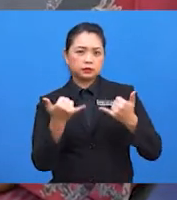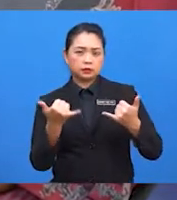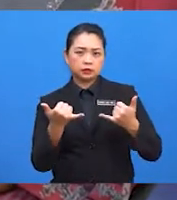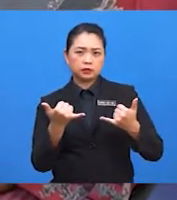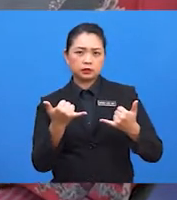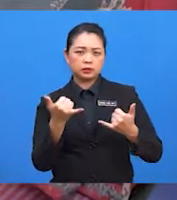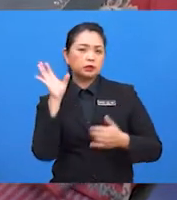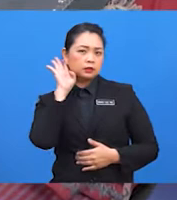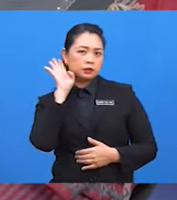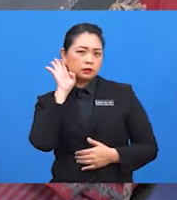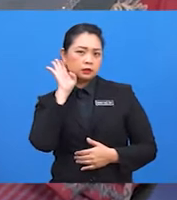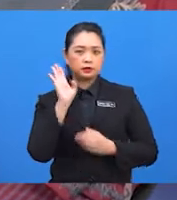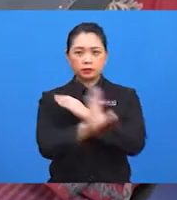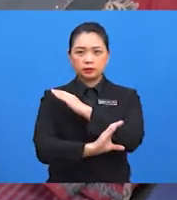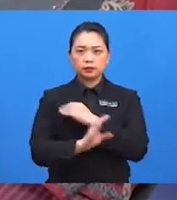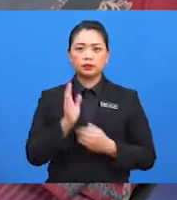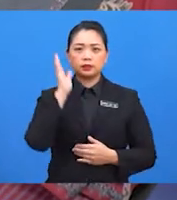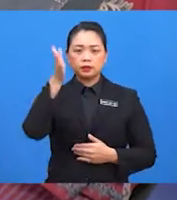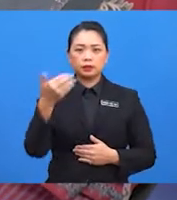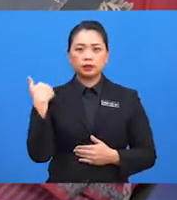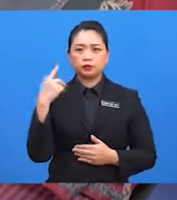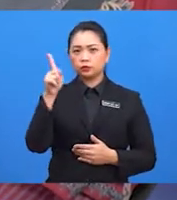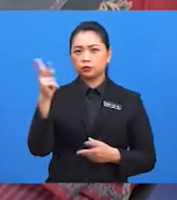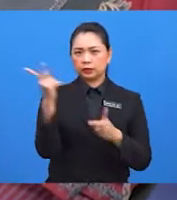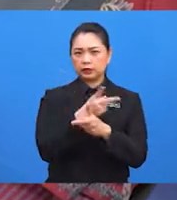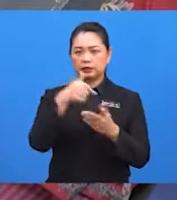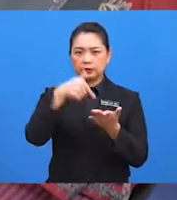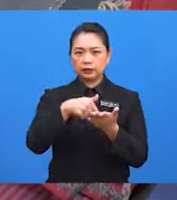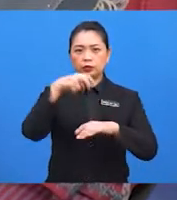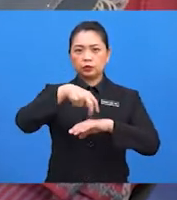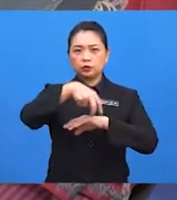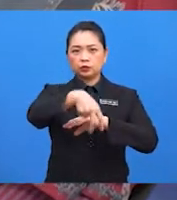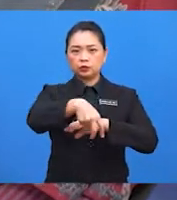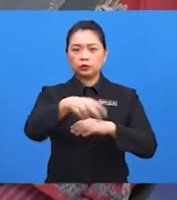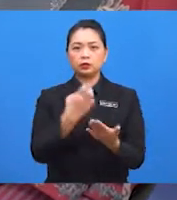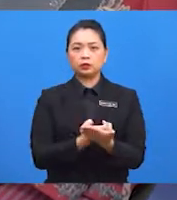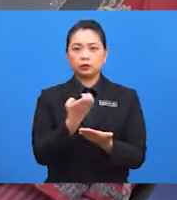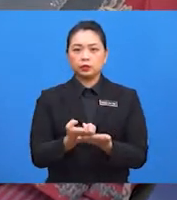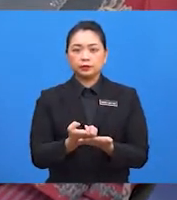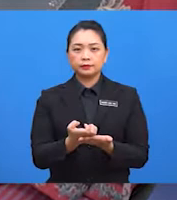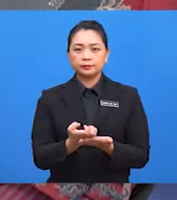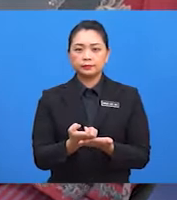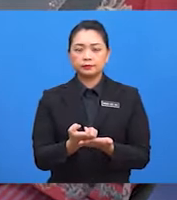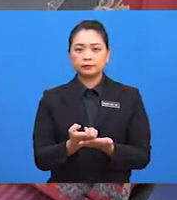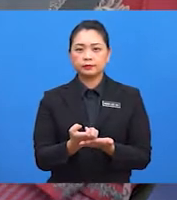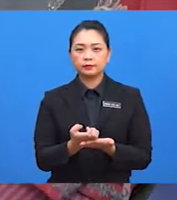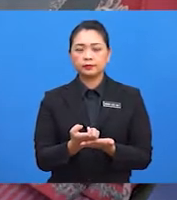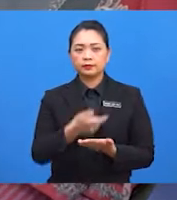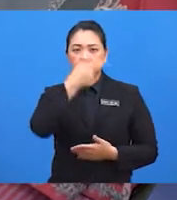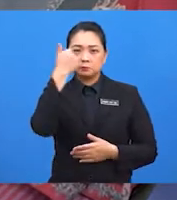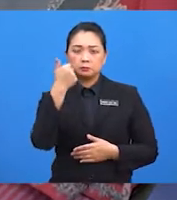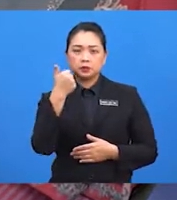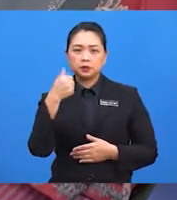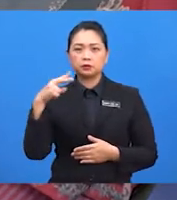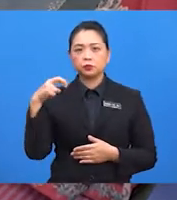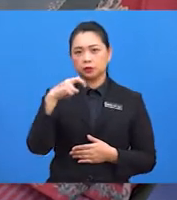luar sana, negara akan mengalami sekali lagi masalah kemelesetan ekonomi ekoran wabak